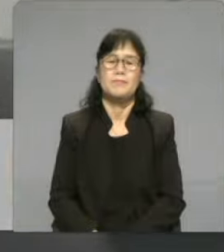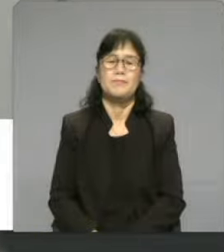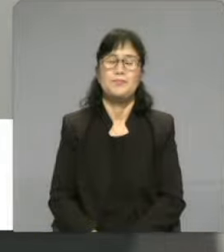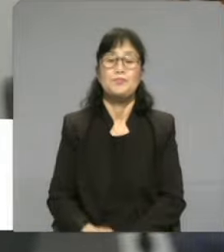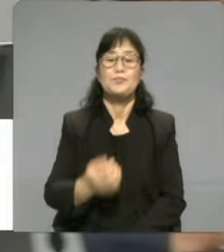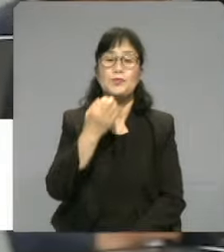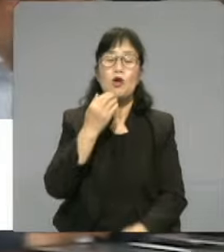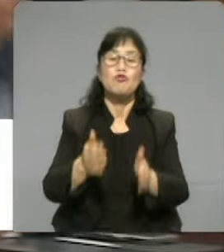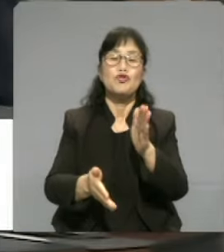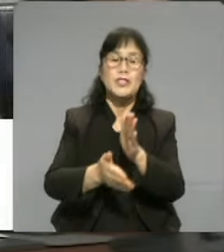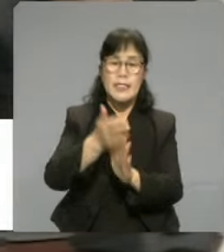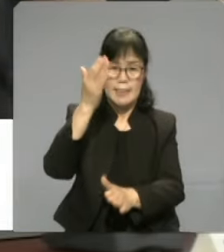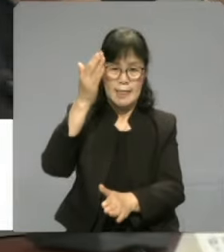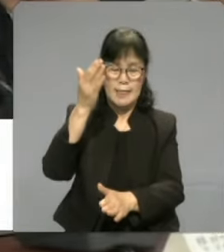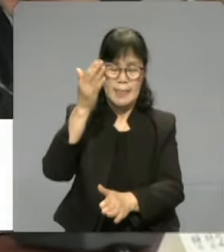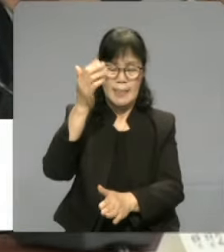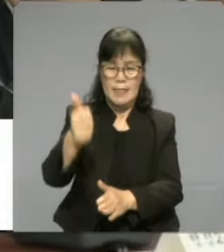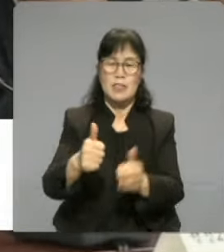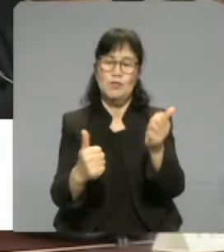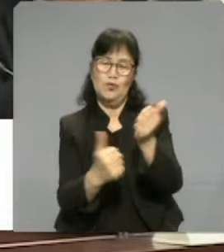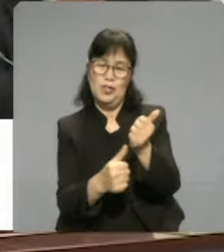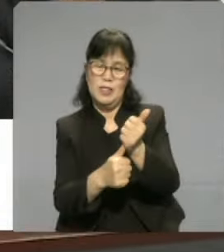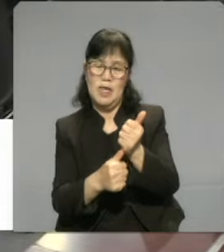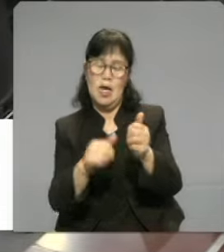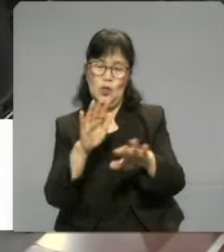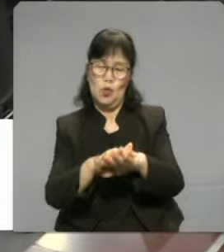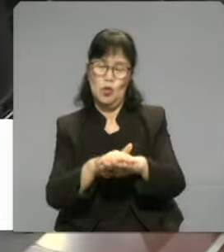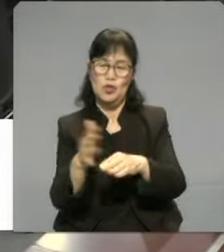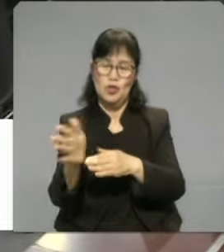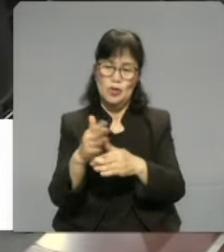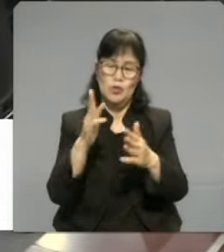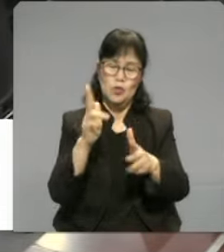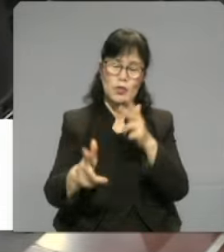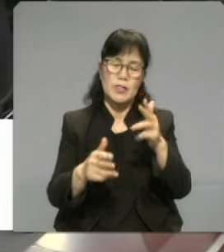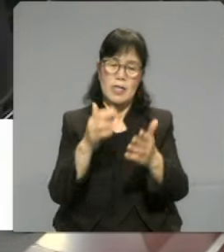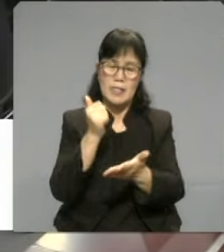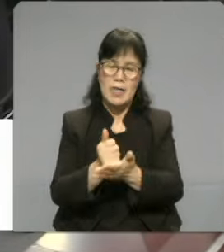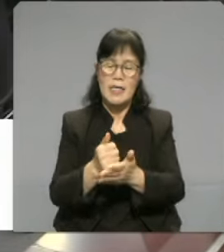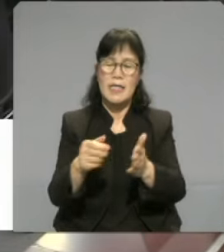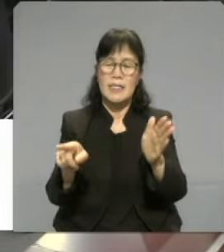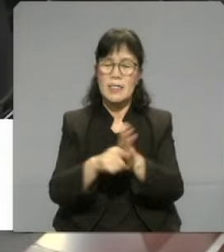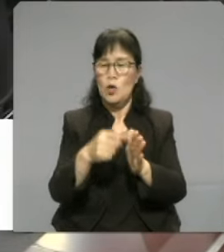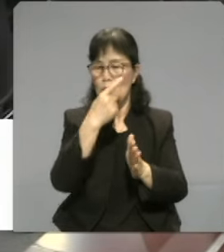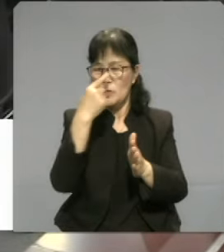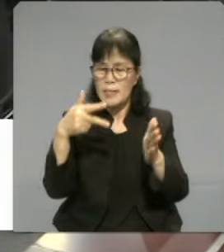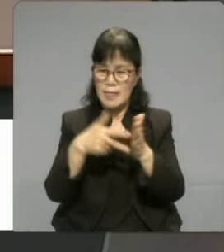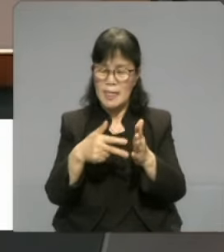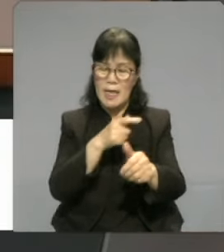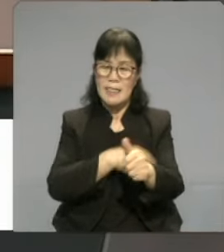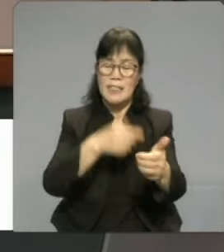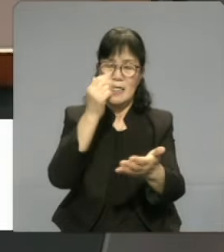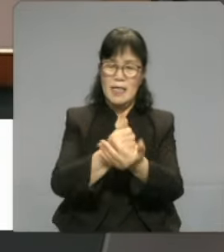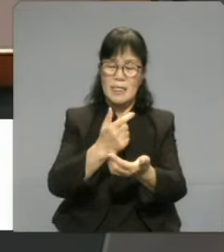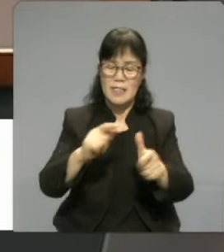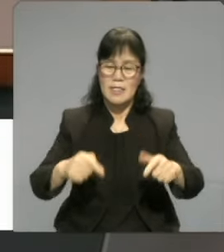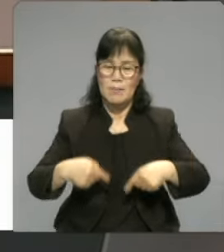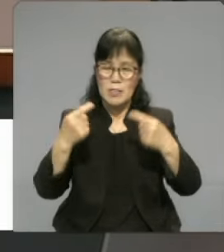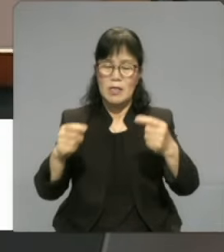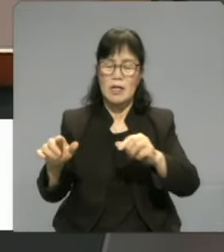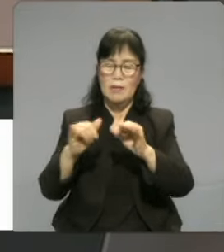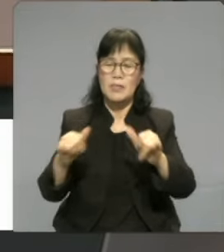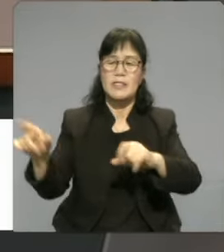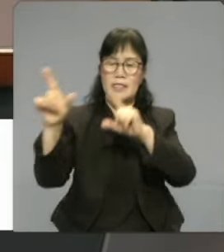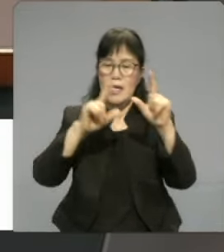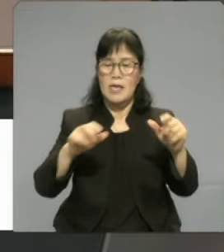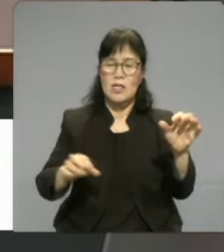서울시가 오세훈 시장과 부시장 농수산 식품공사 사장 신용보증재단 이사장 등이 참석한 민생 경제정책